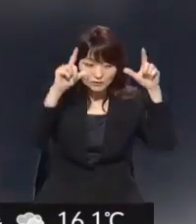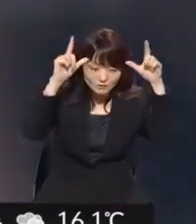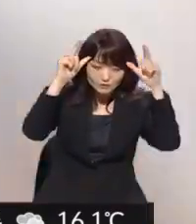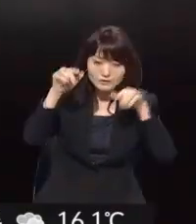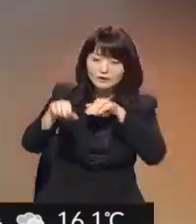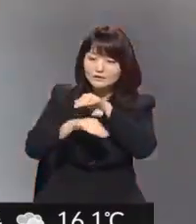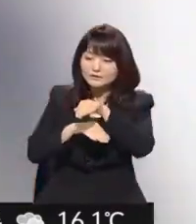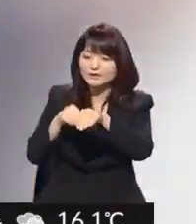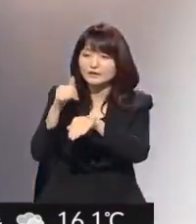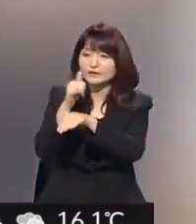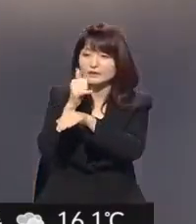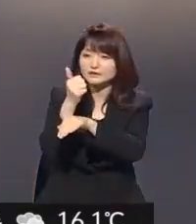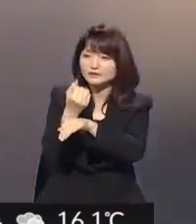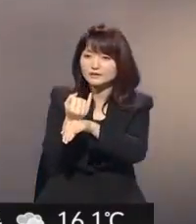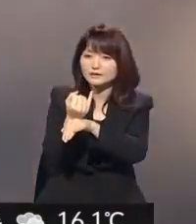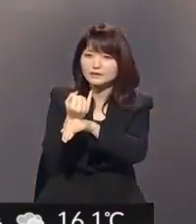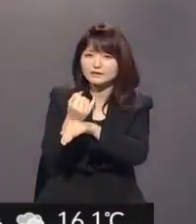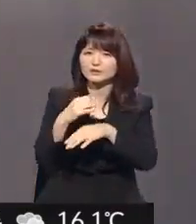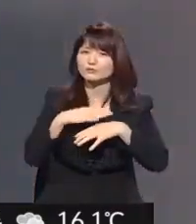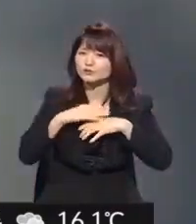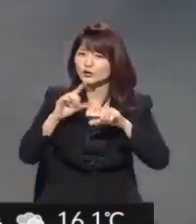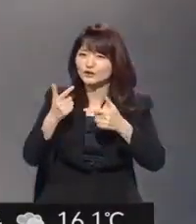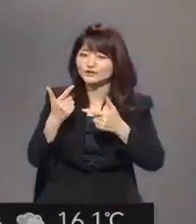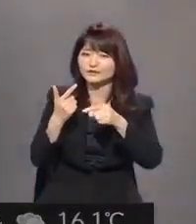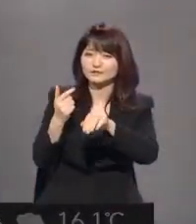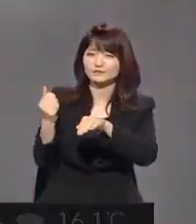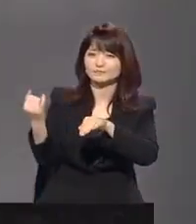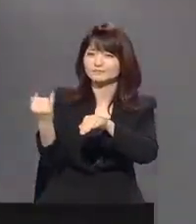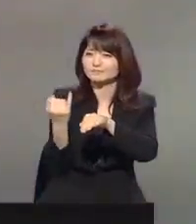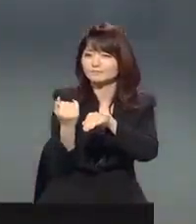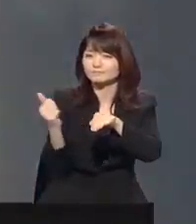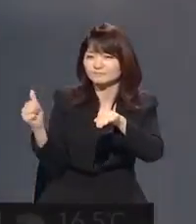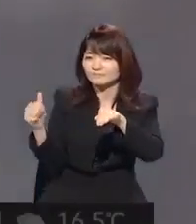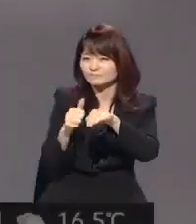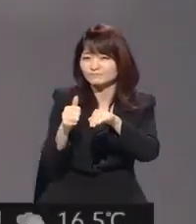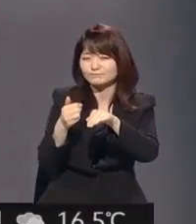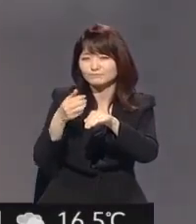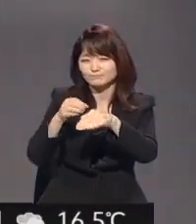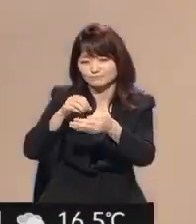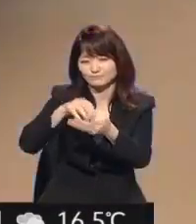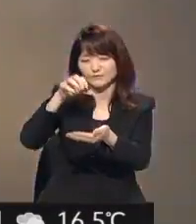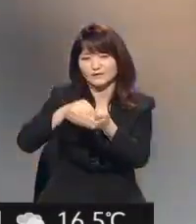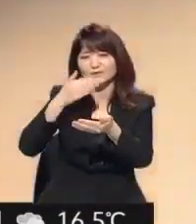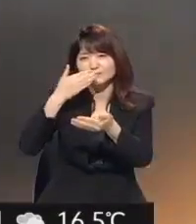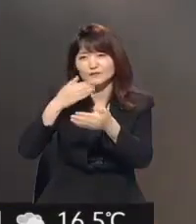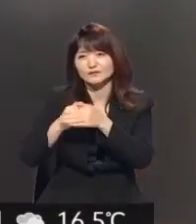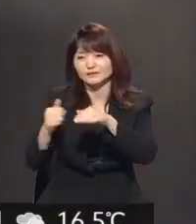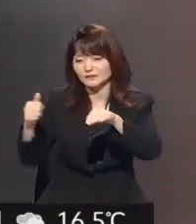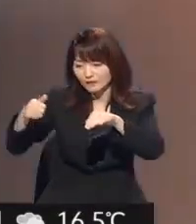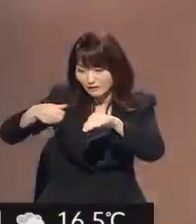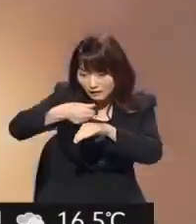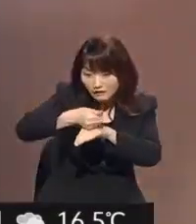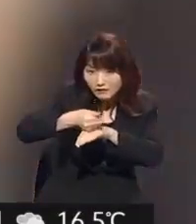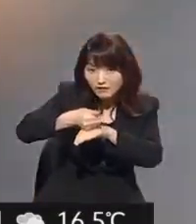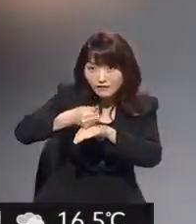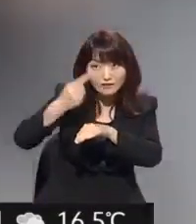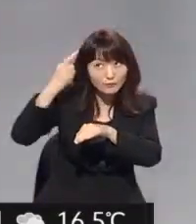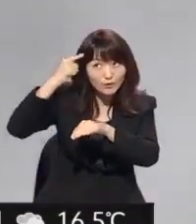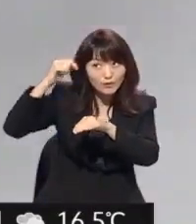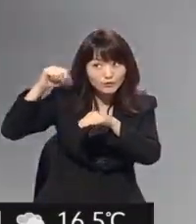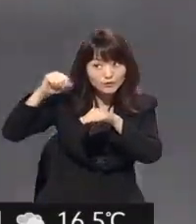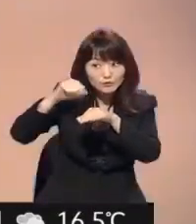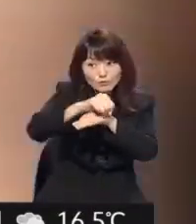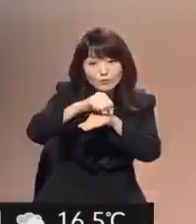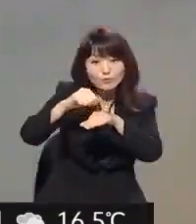창문에 저렇게 찰싹 달라붙어서 서로 빵을 아주 잘 받아먹는 모습입니다. 거의 차 안에 들어올 기세인데요. 머리를 저렇게